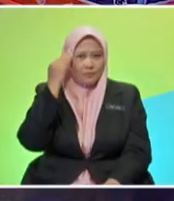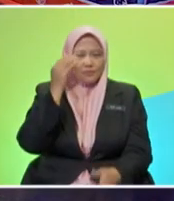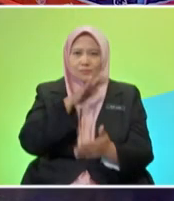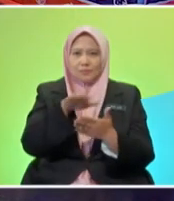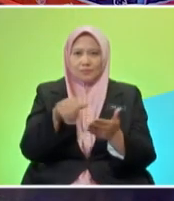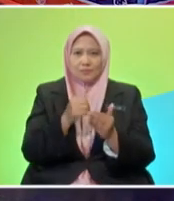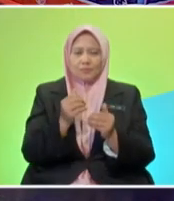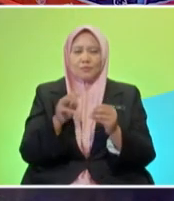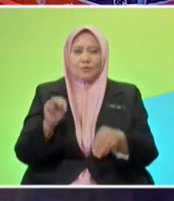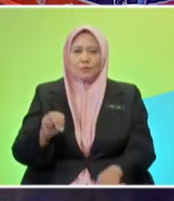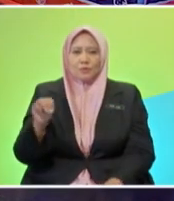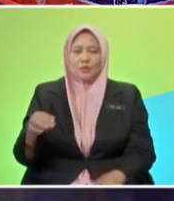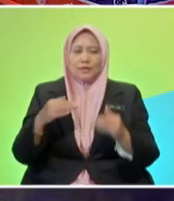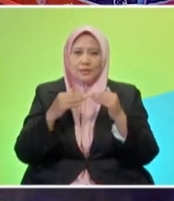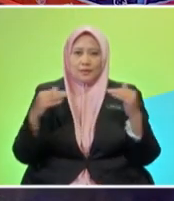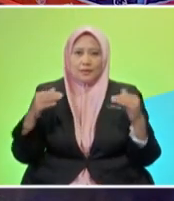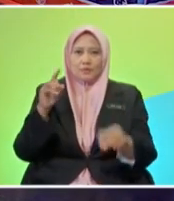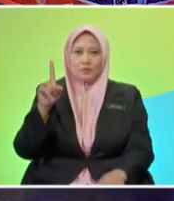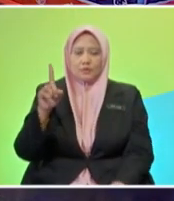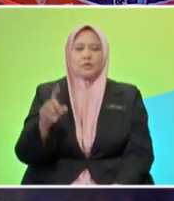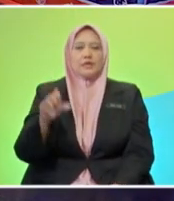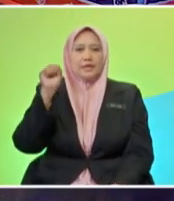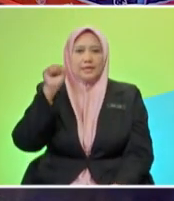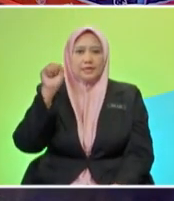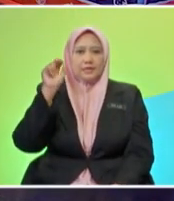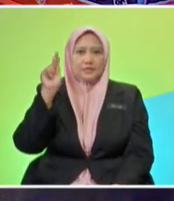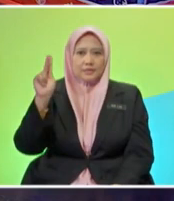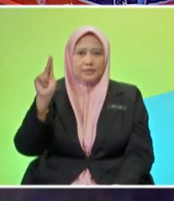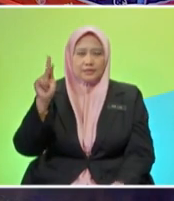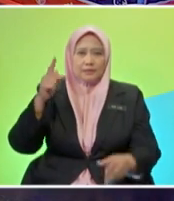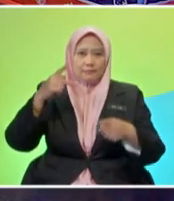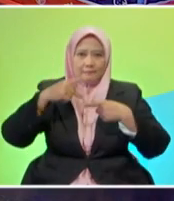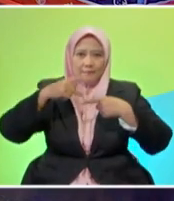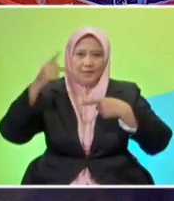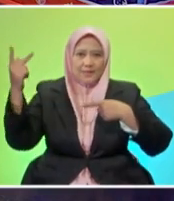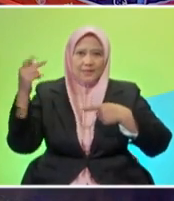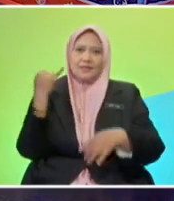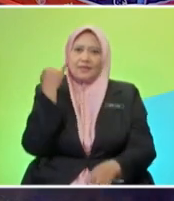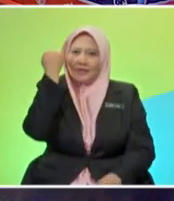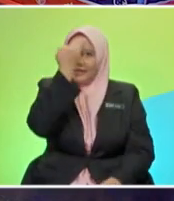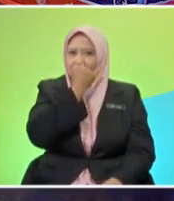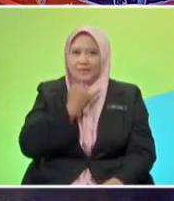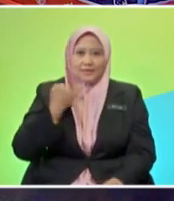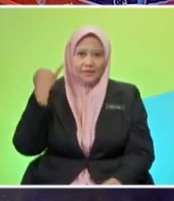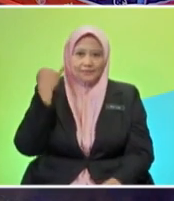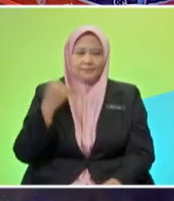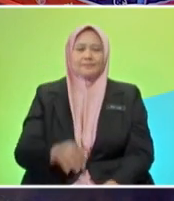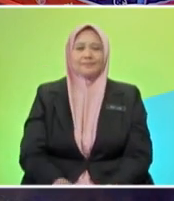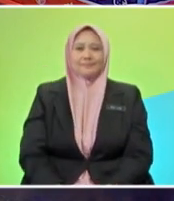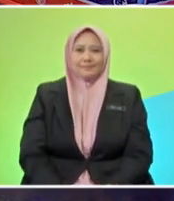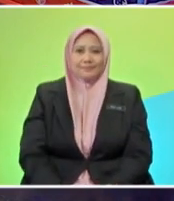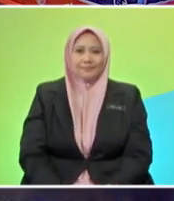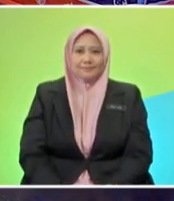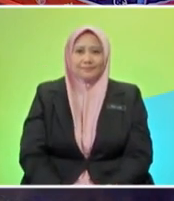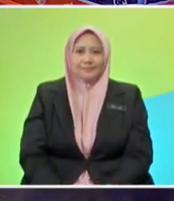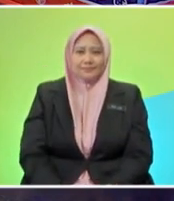1 di Sekolah Kebangsaan Pandan Indah Ampang, Selangor Darul Ihsan. Sekolah saya tu. Wah, baiklah Cikgu Arif, jom kita nak teruskan